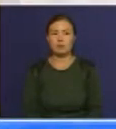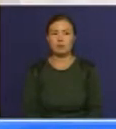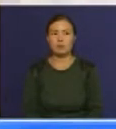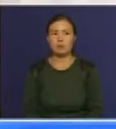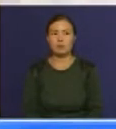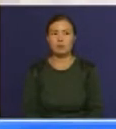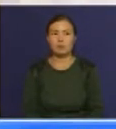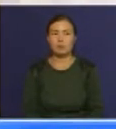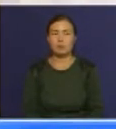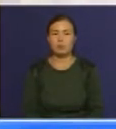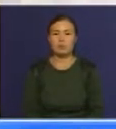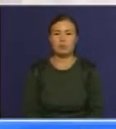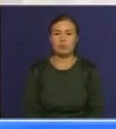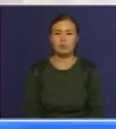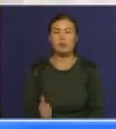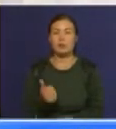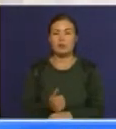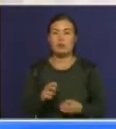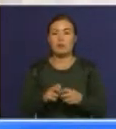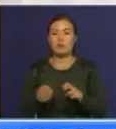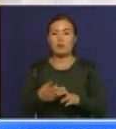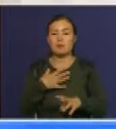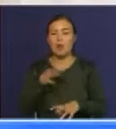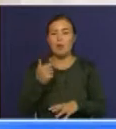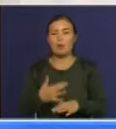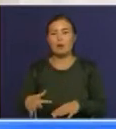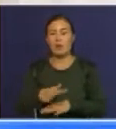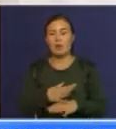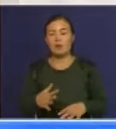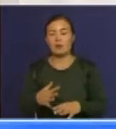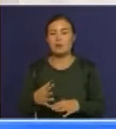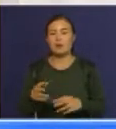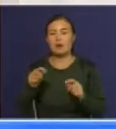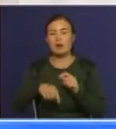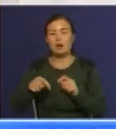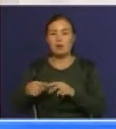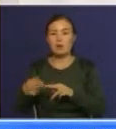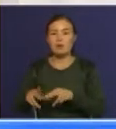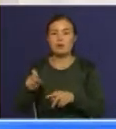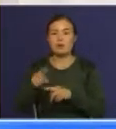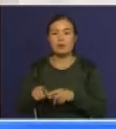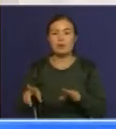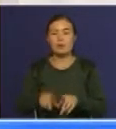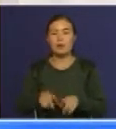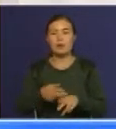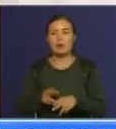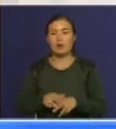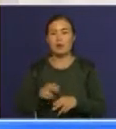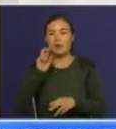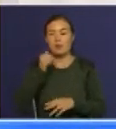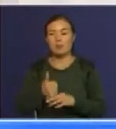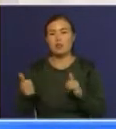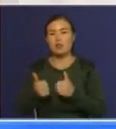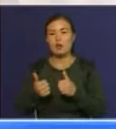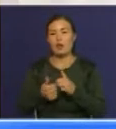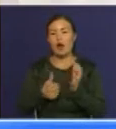Ең басты мәселе әлеметтік жағдайы осы біздің халқымыздың қарастырған елбасының осы тапсырмасы. Оның барлығы енді елбасының жанында